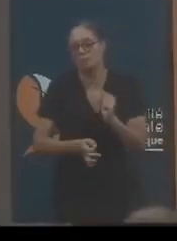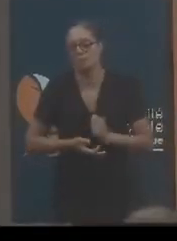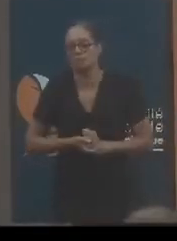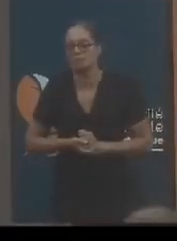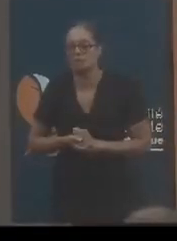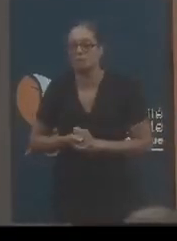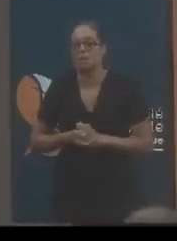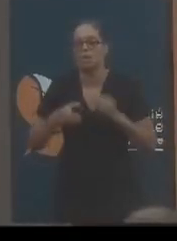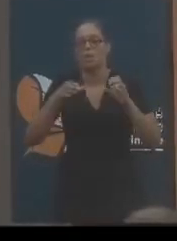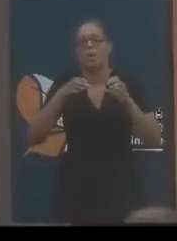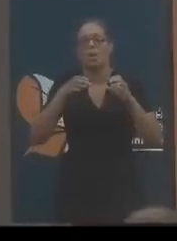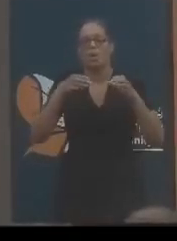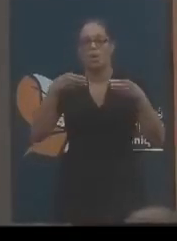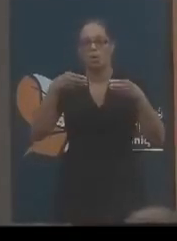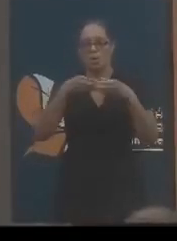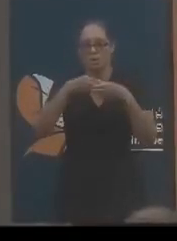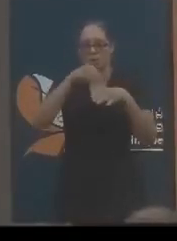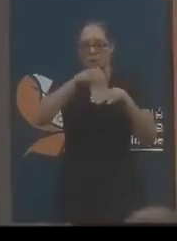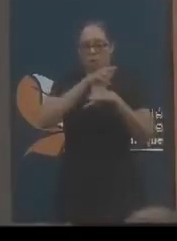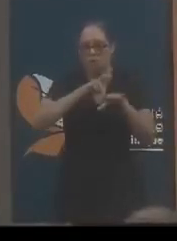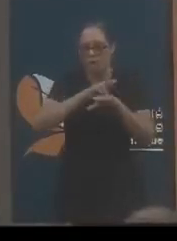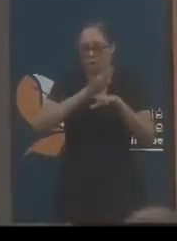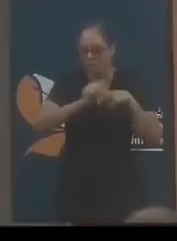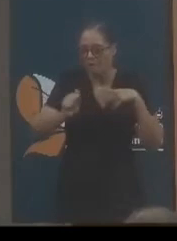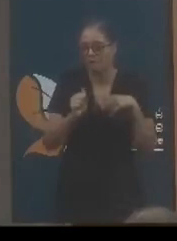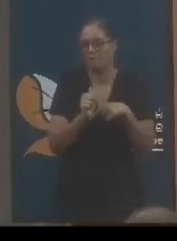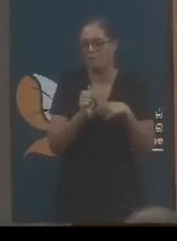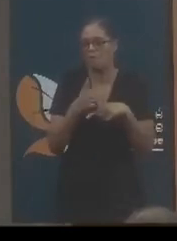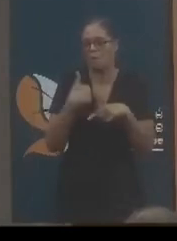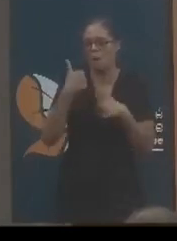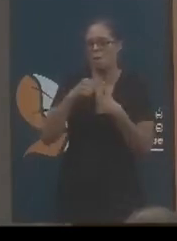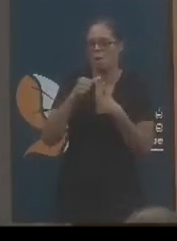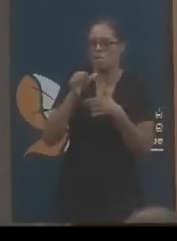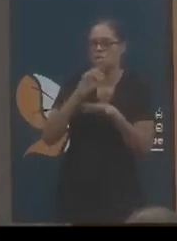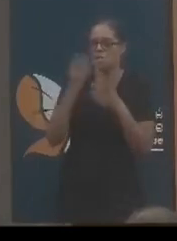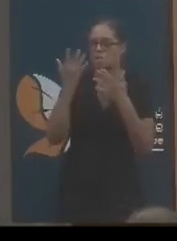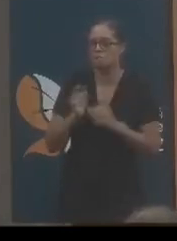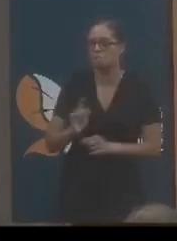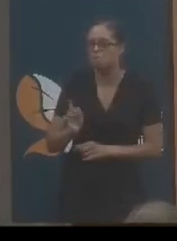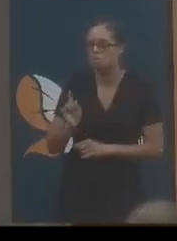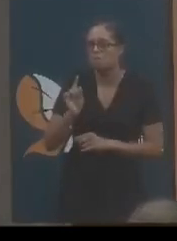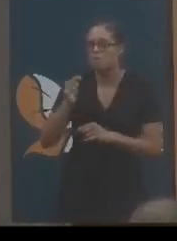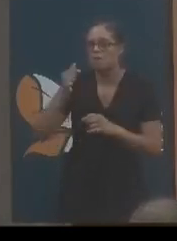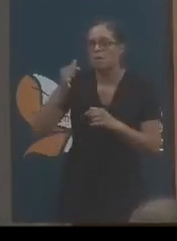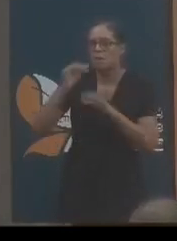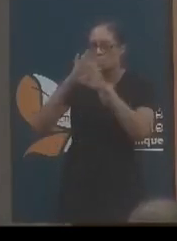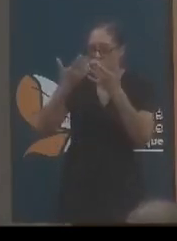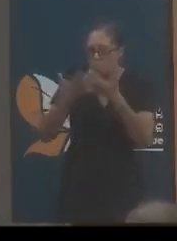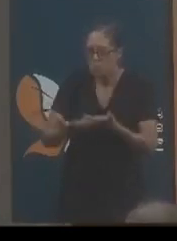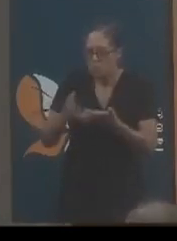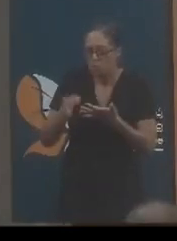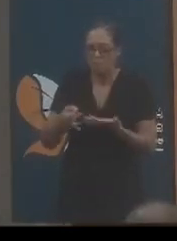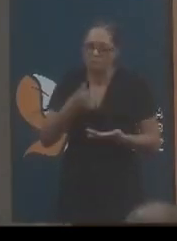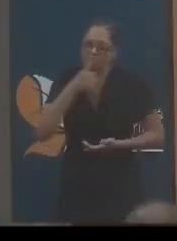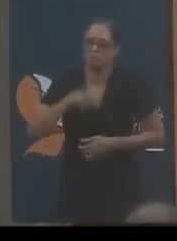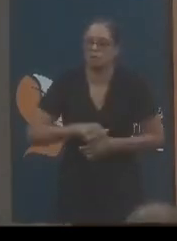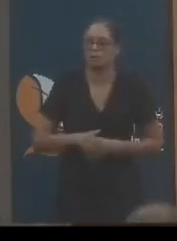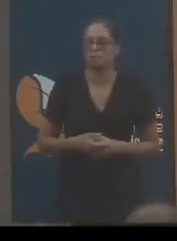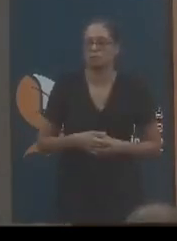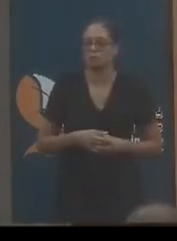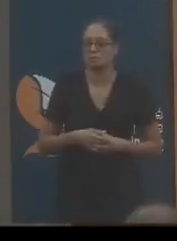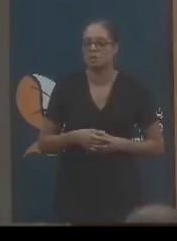La collectivité régionale a fait ses travaux. Je n'ai plus en mémoire les chiffres, mais c'était des montants importants, mais il fallait le faire. Autrement, le sud